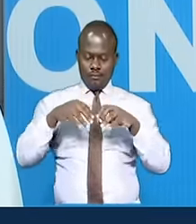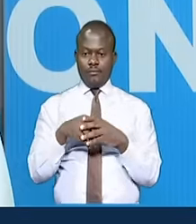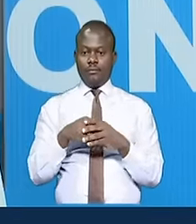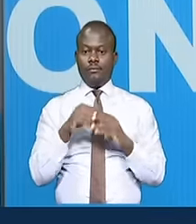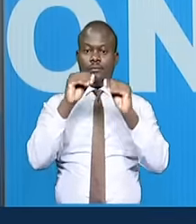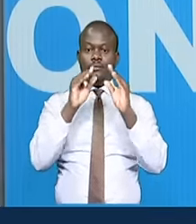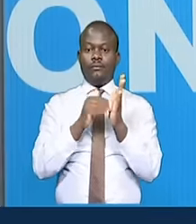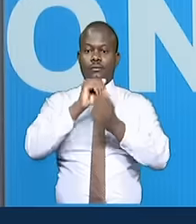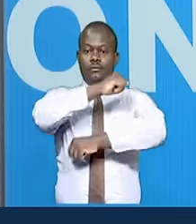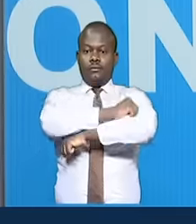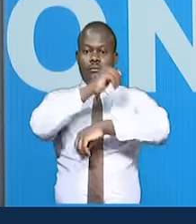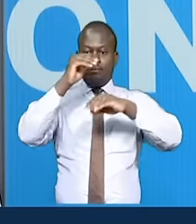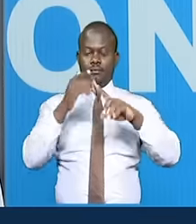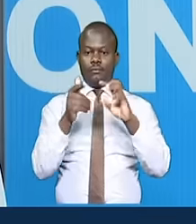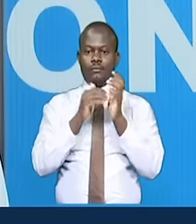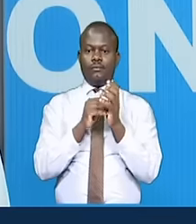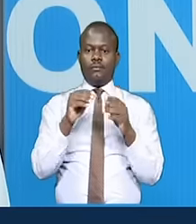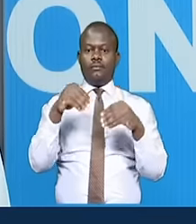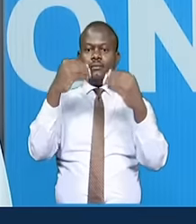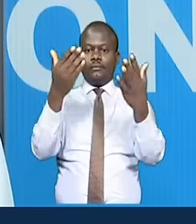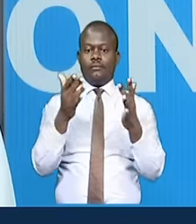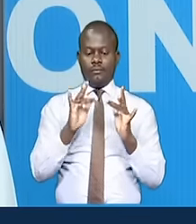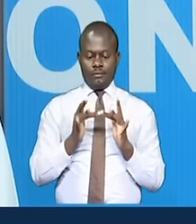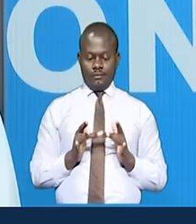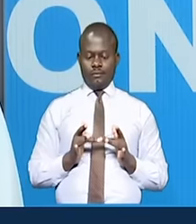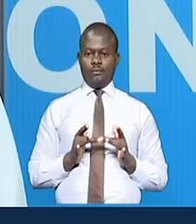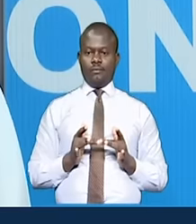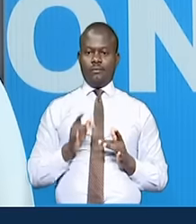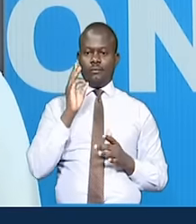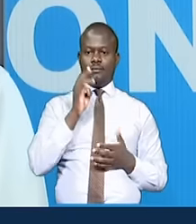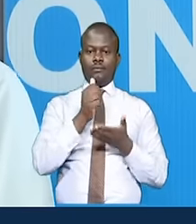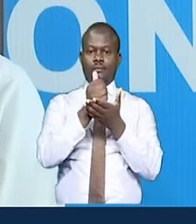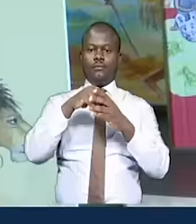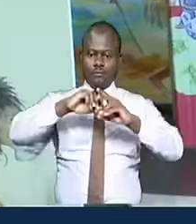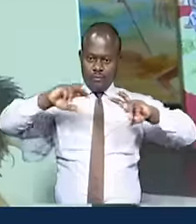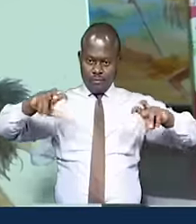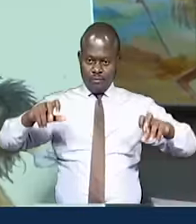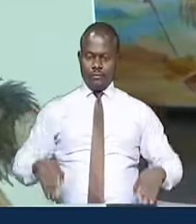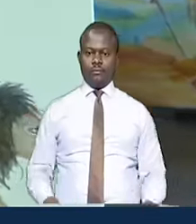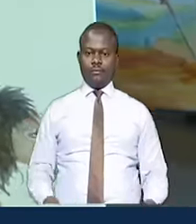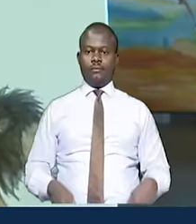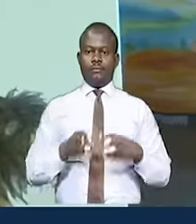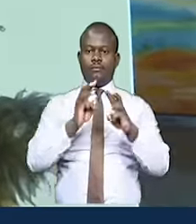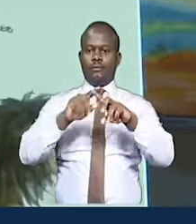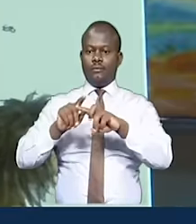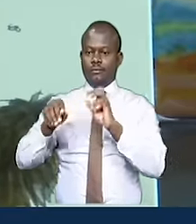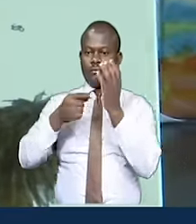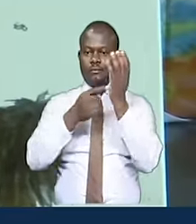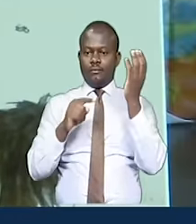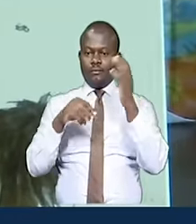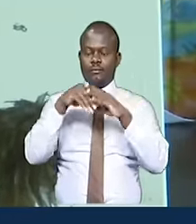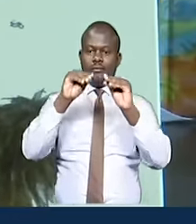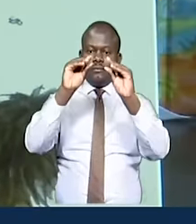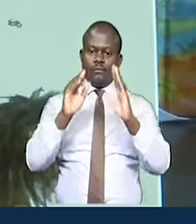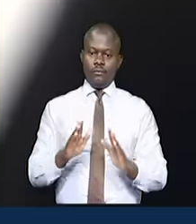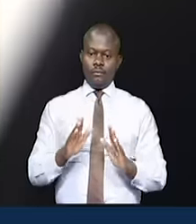ndetse no ku banyeshuri, ndetse bakanatanga internet zizafasha muri research. Uburyo butandukanye bw'ikoranabuhanga mu